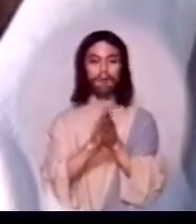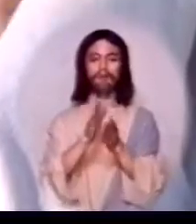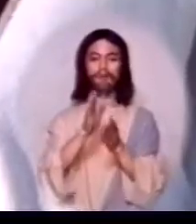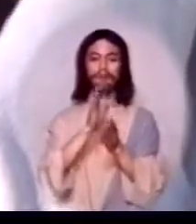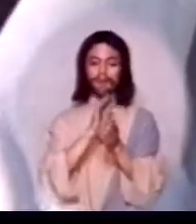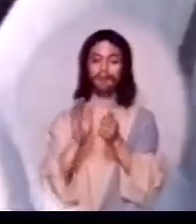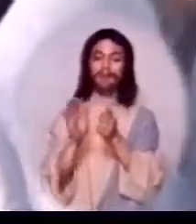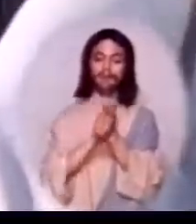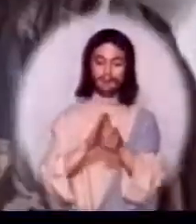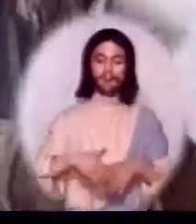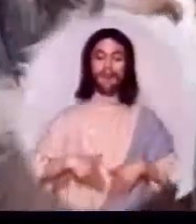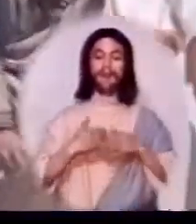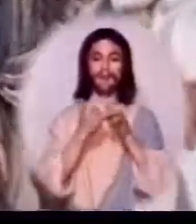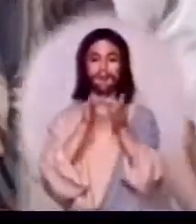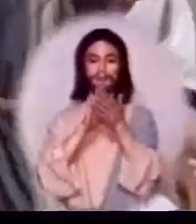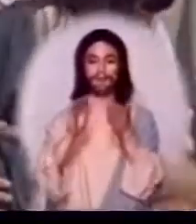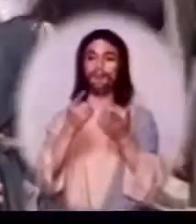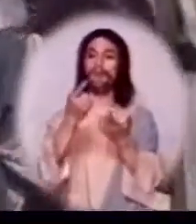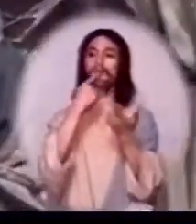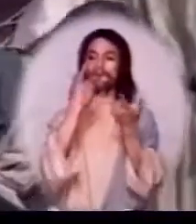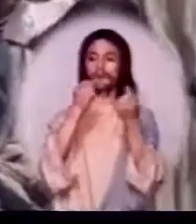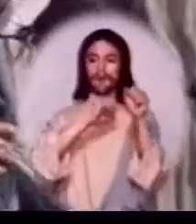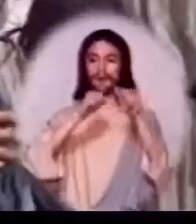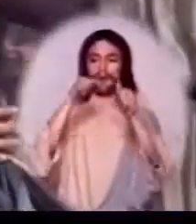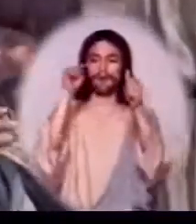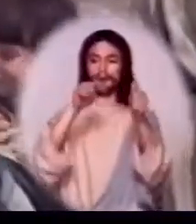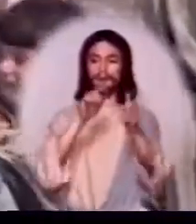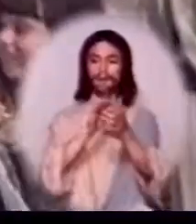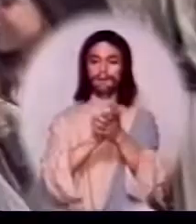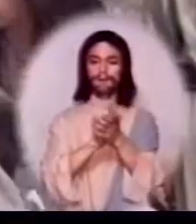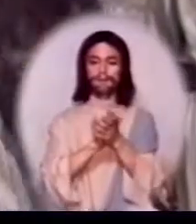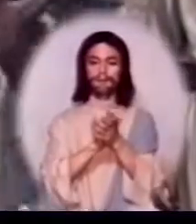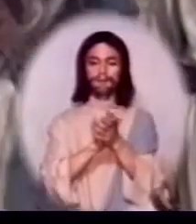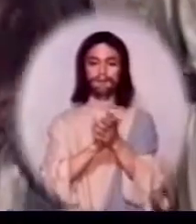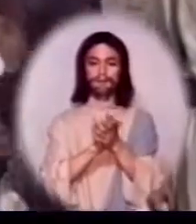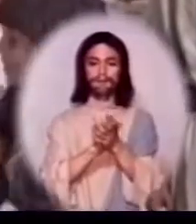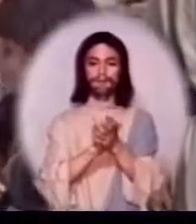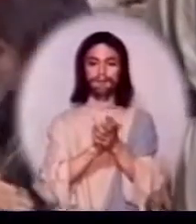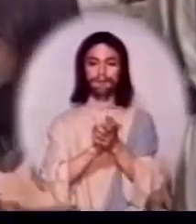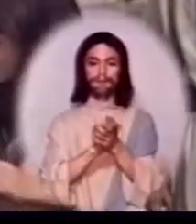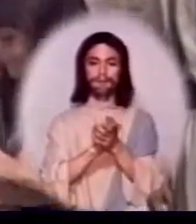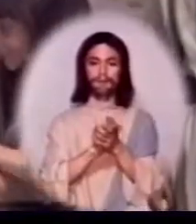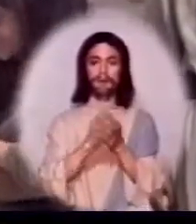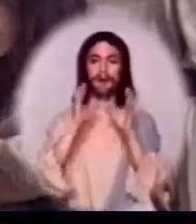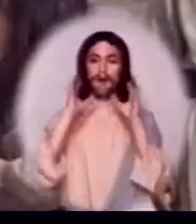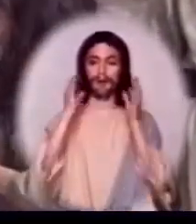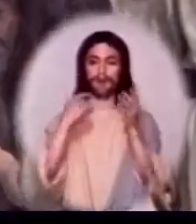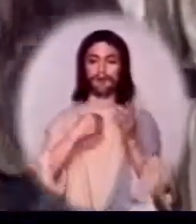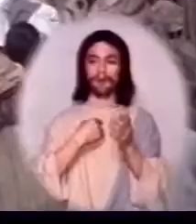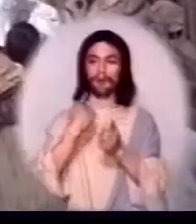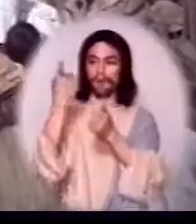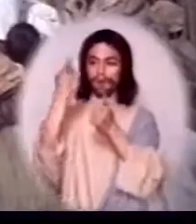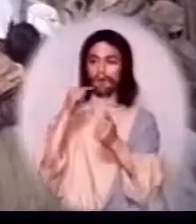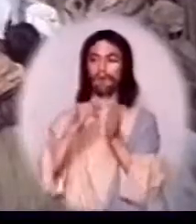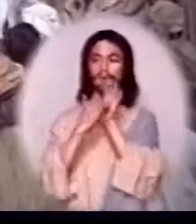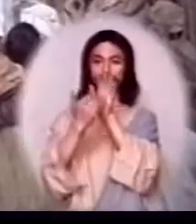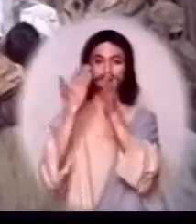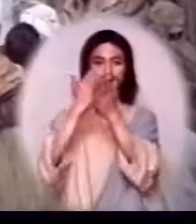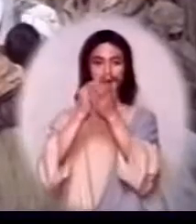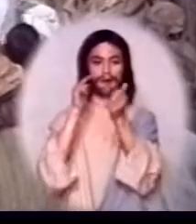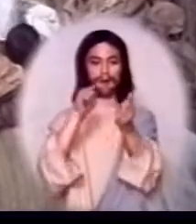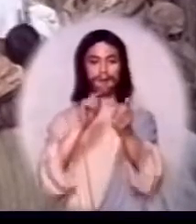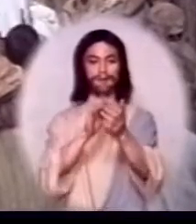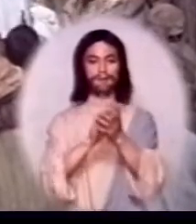이 친절히 베푼 사람이야. 너희도 이같이 행하라. 아, 어린이들이 내게 오는 것을 막지